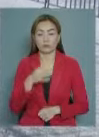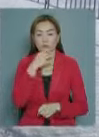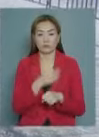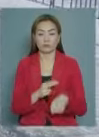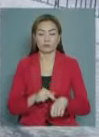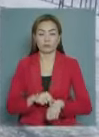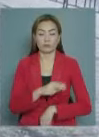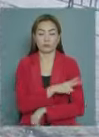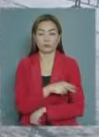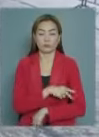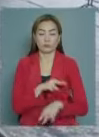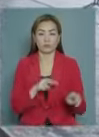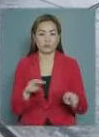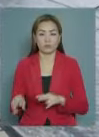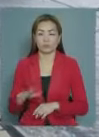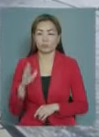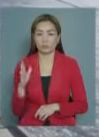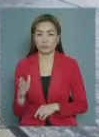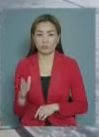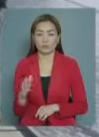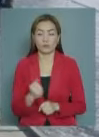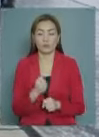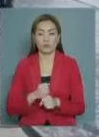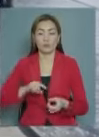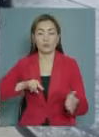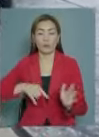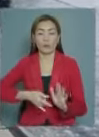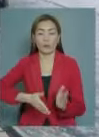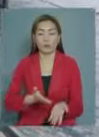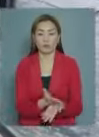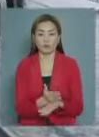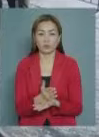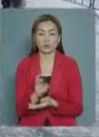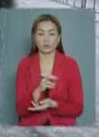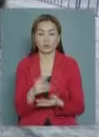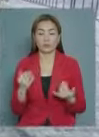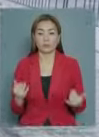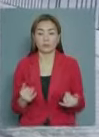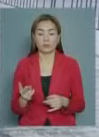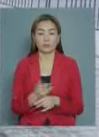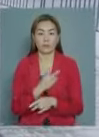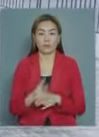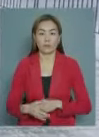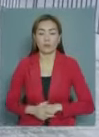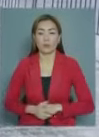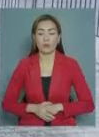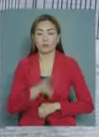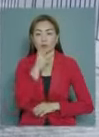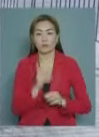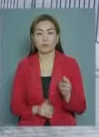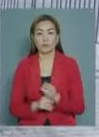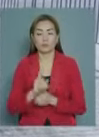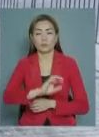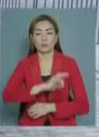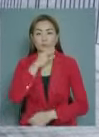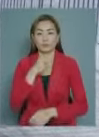жағдайлар қызметкерлері бірлесіп осы ойықтарды жасаған. Қазір енді бүгін түнгі ауысымнан бастап